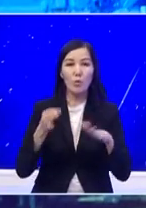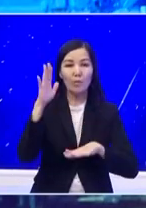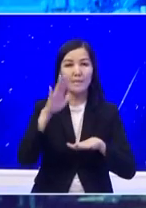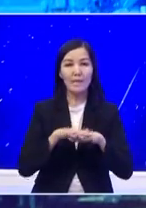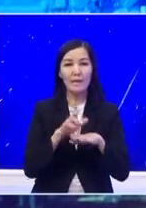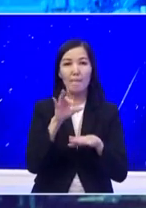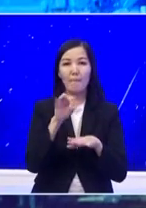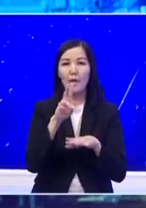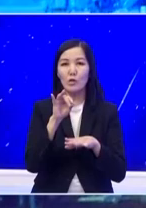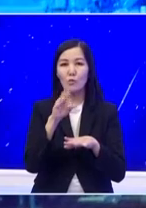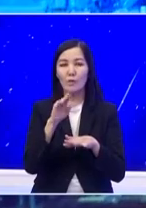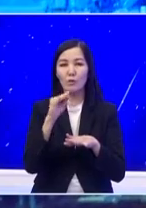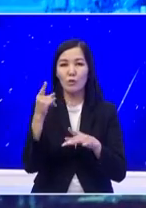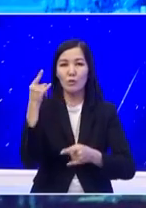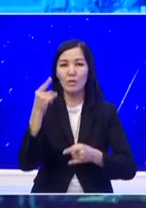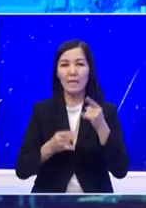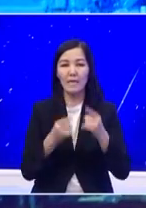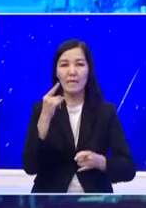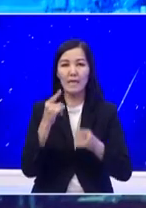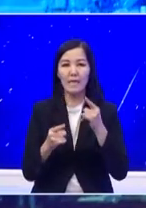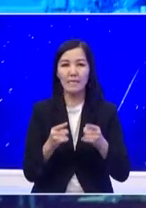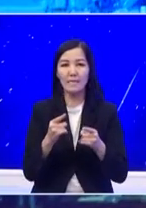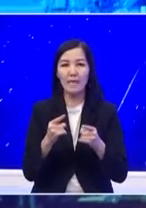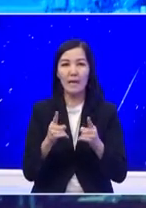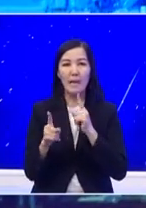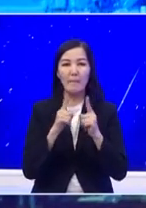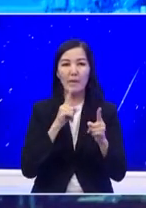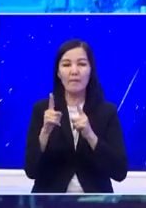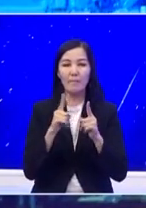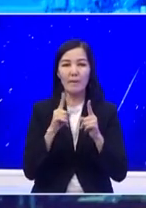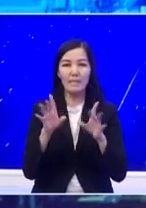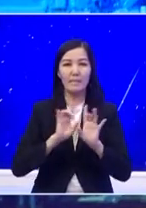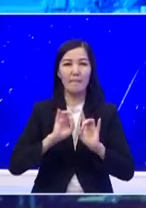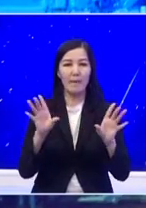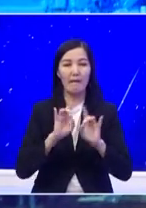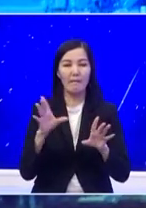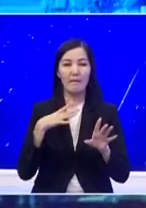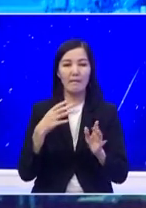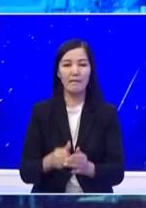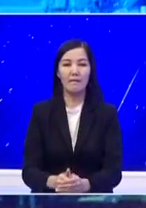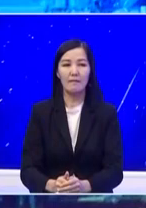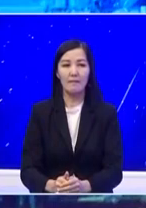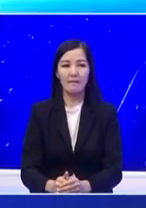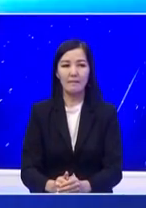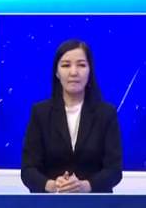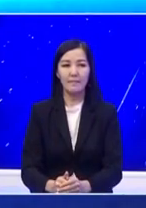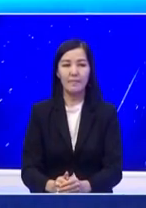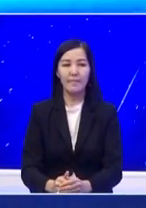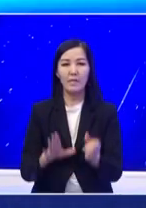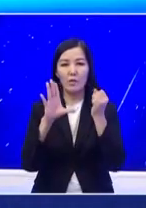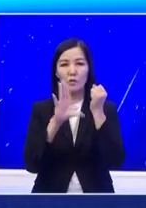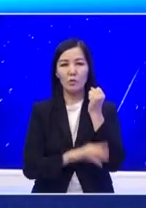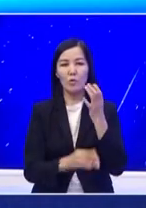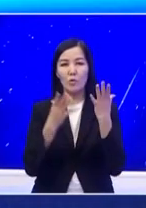орынбасары Батыржан Байжұманов Жетісу телеарнасында тікелей эфирде өткен брифинг барысында баяндады. Соңғы